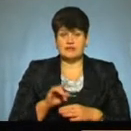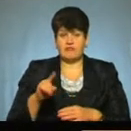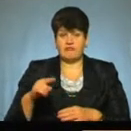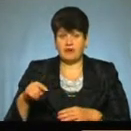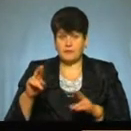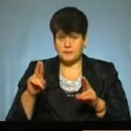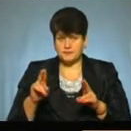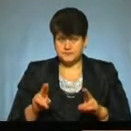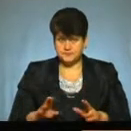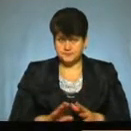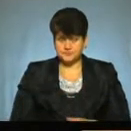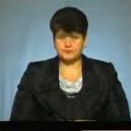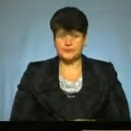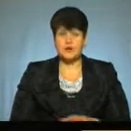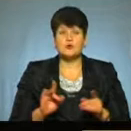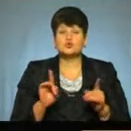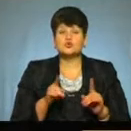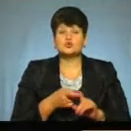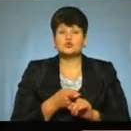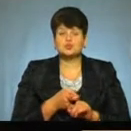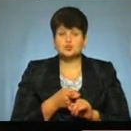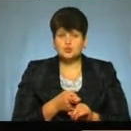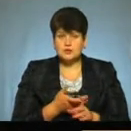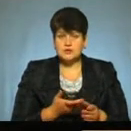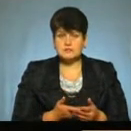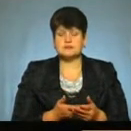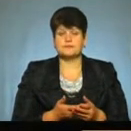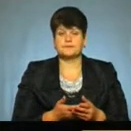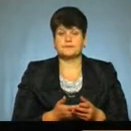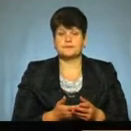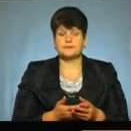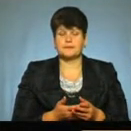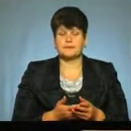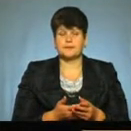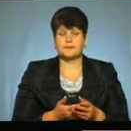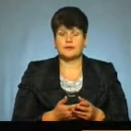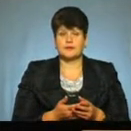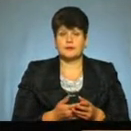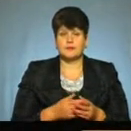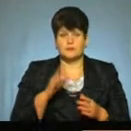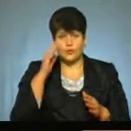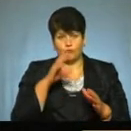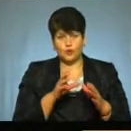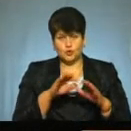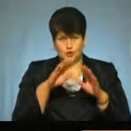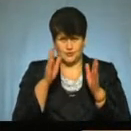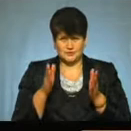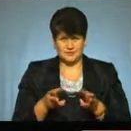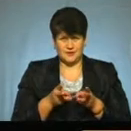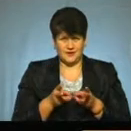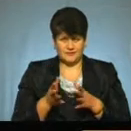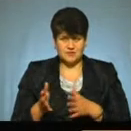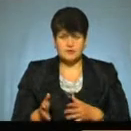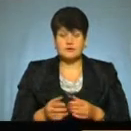нехтувати елементарними правилами. Що стосується оцих самих проточних водонагрівачів, тобто колонок, якщо